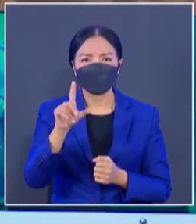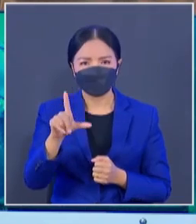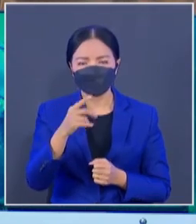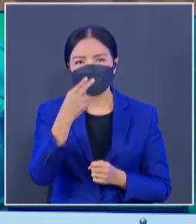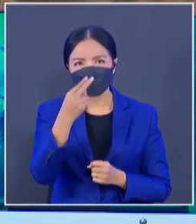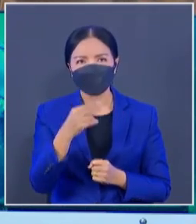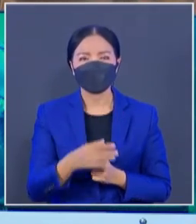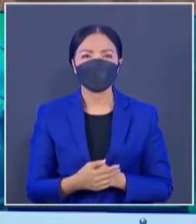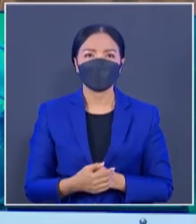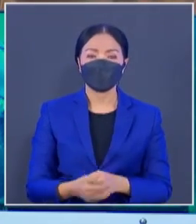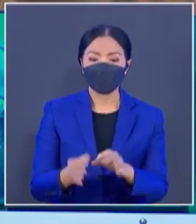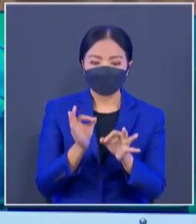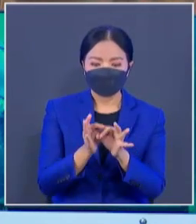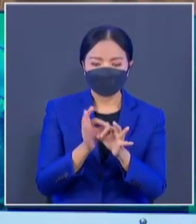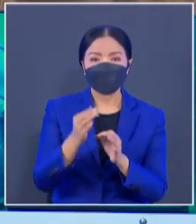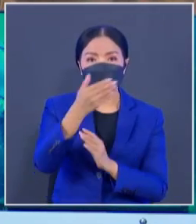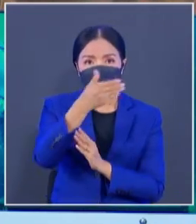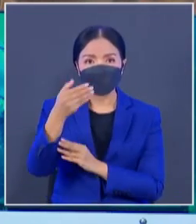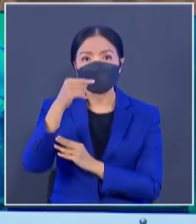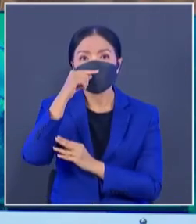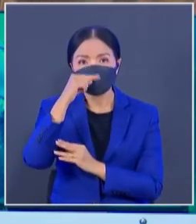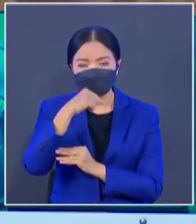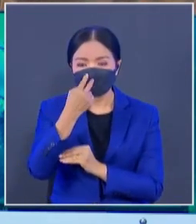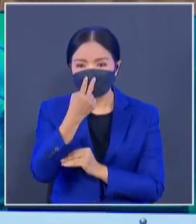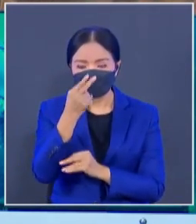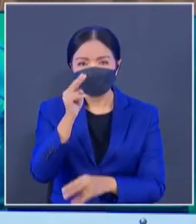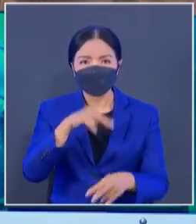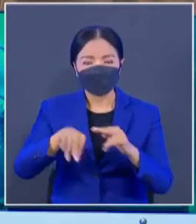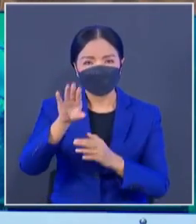ปล่า ดูนะของธนาคารแห่งประเทศไทยนะครับตรวจสอบข้อมูลให้ถูกต้องนะครับ